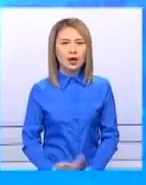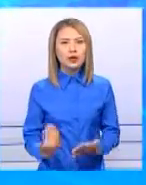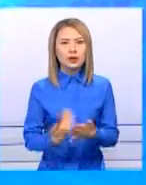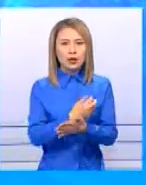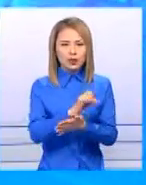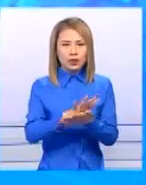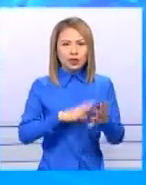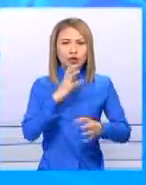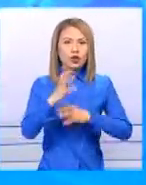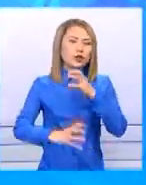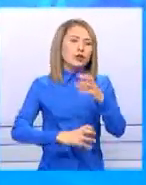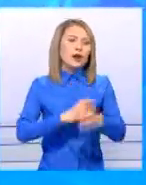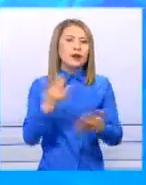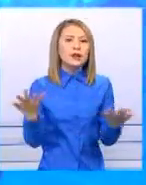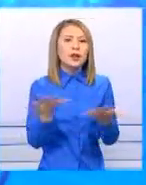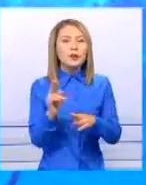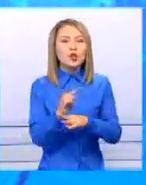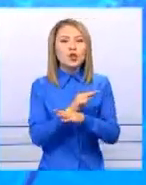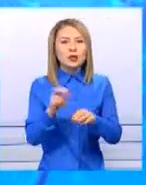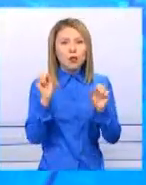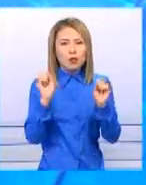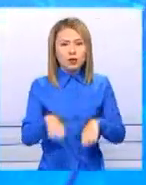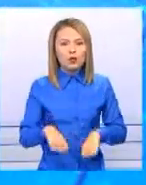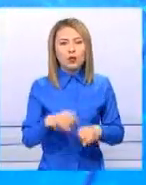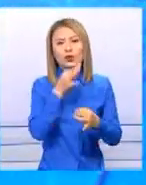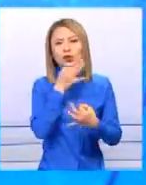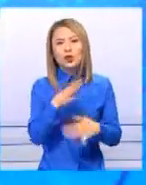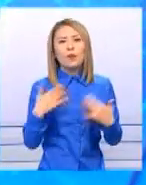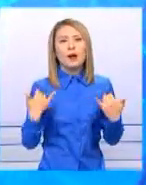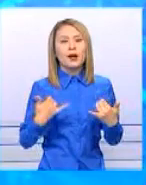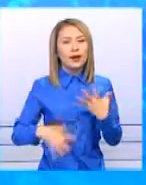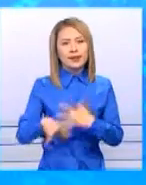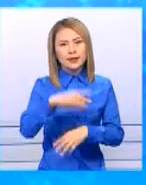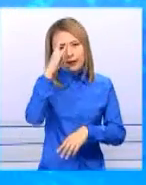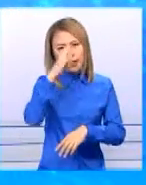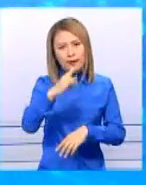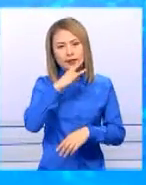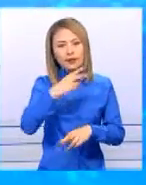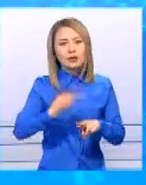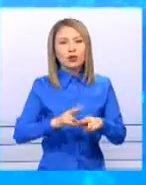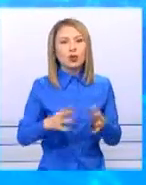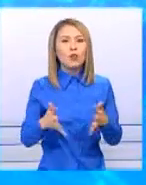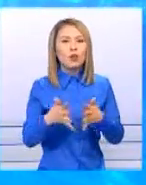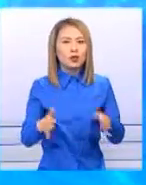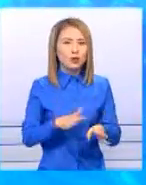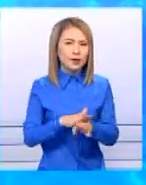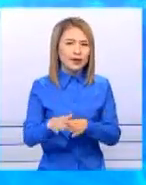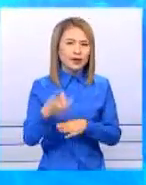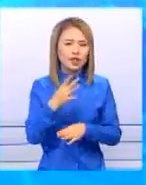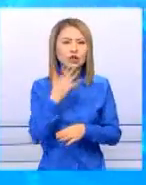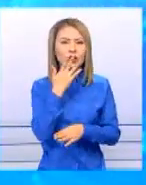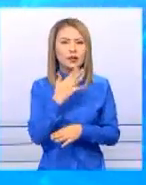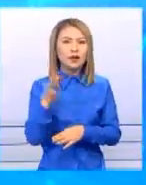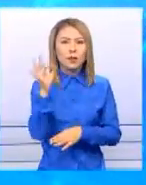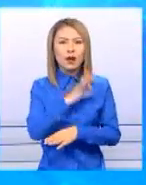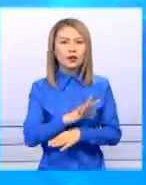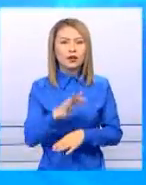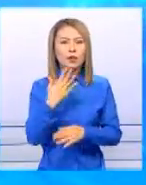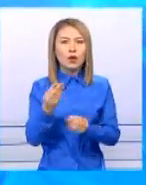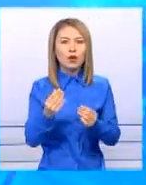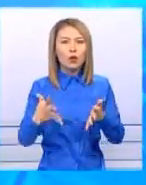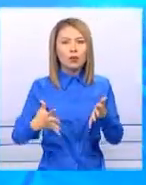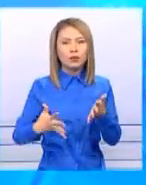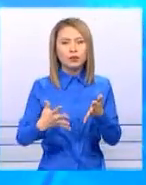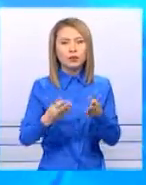Хабарымызды жалғастырамыз. Дүние жүзінде қандай емдеу тәсілі болса, бүгінде соның барлығы Қазақстанда іске асырылып жатыр. Бір кезде шетелдіктер қыруар ақша